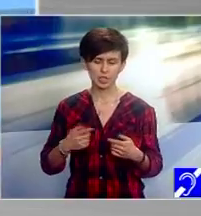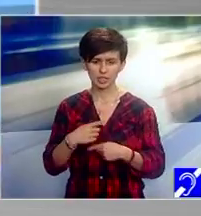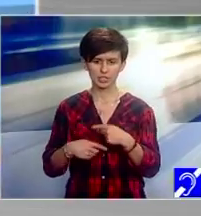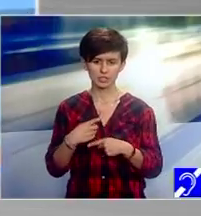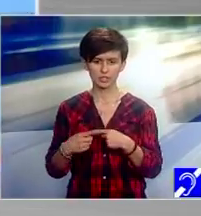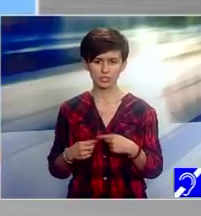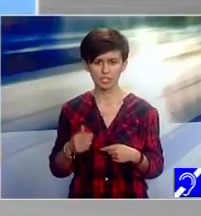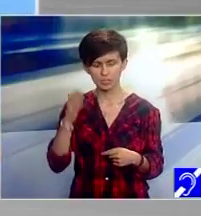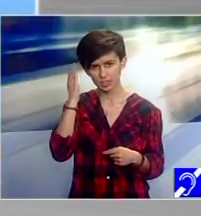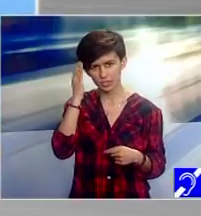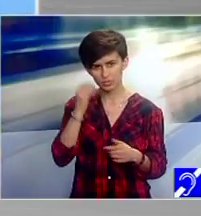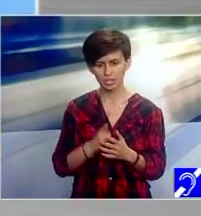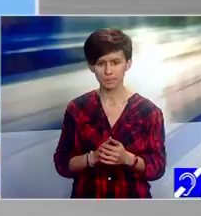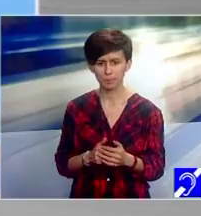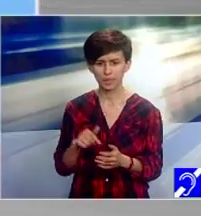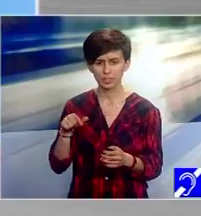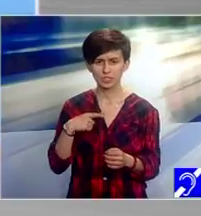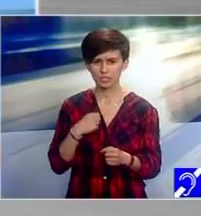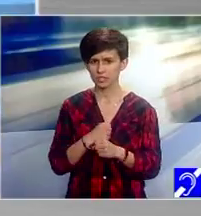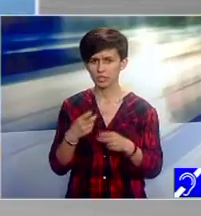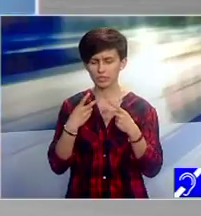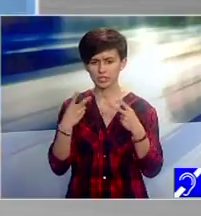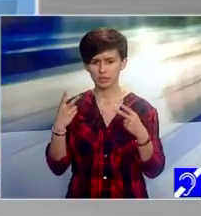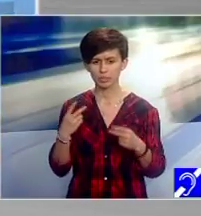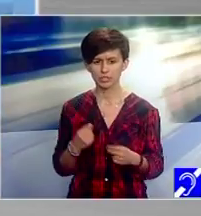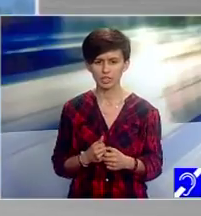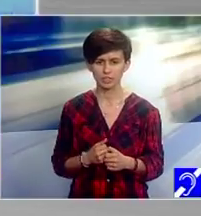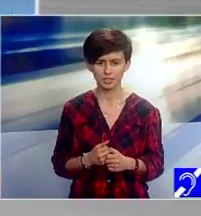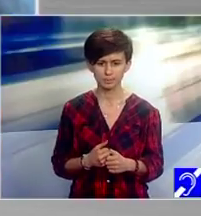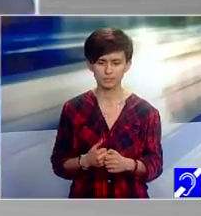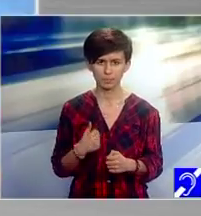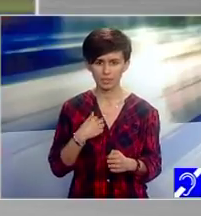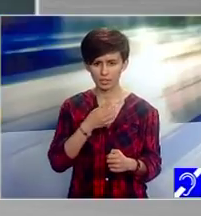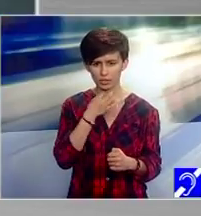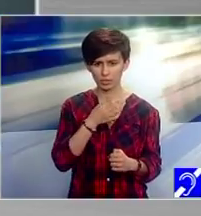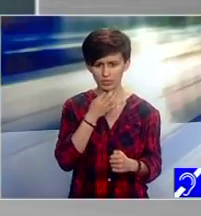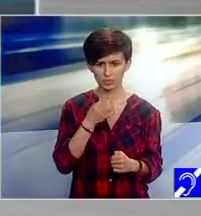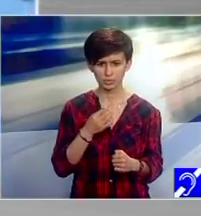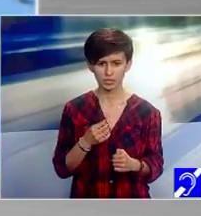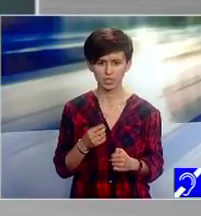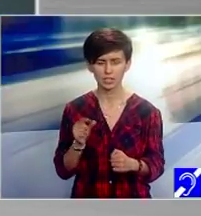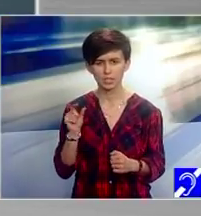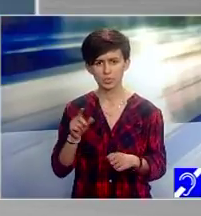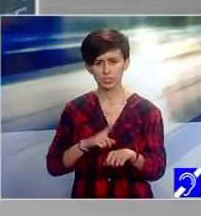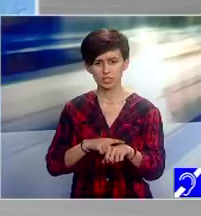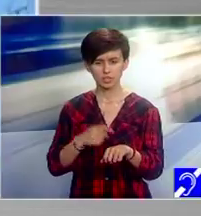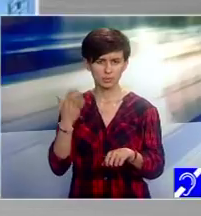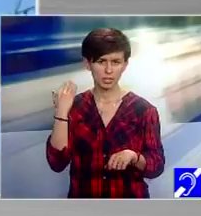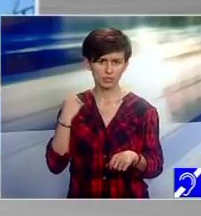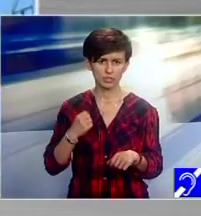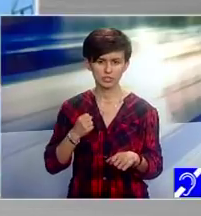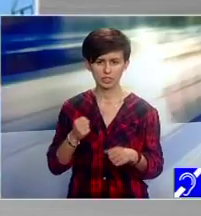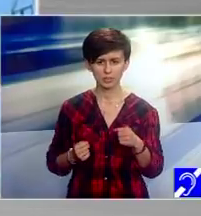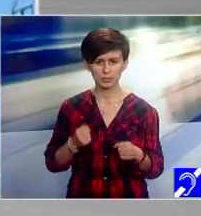cadrul școlii. Merită pomenite pentru că sunt foarte importante. Doamnelor, domnilor, vă spun acum că de puțin timp a avut loc la Cluj-Napoca